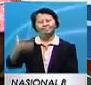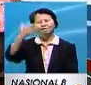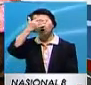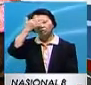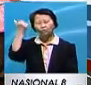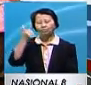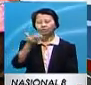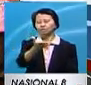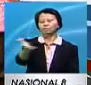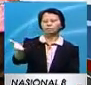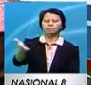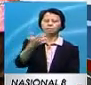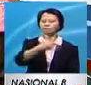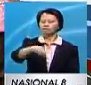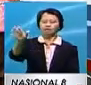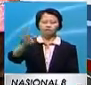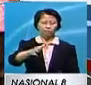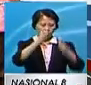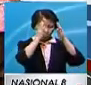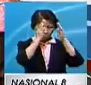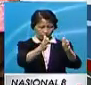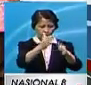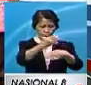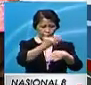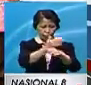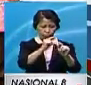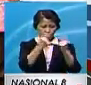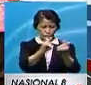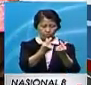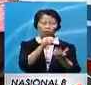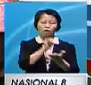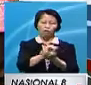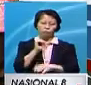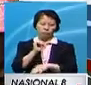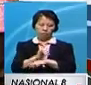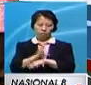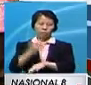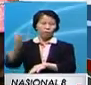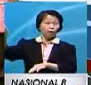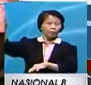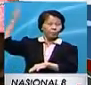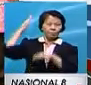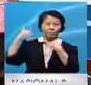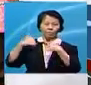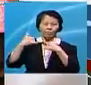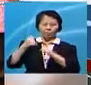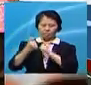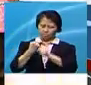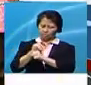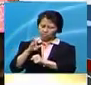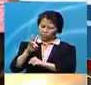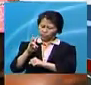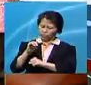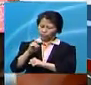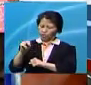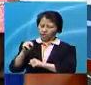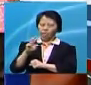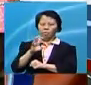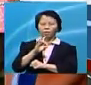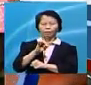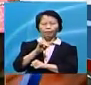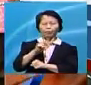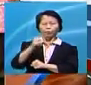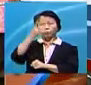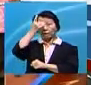Lupakan mereka dan terus fokus membentuk pasukan itu pesanan bekas pemain kebangsaan era 70-an dan 80-an datuk so